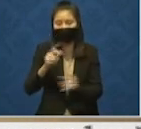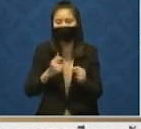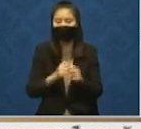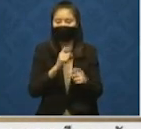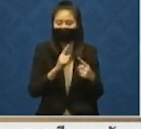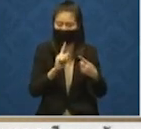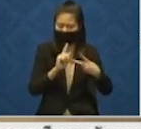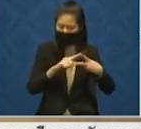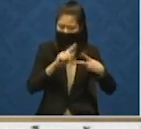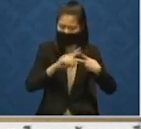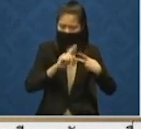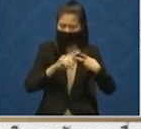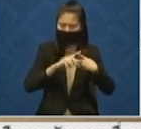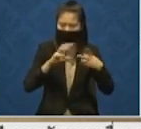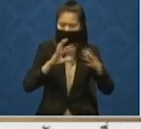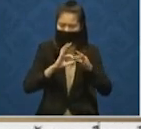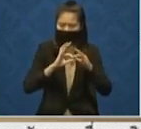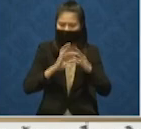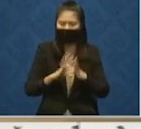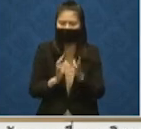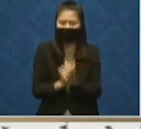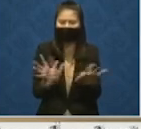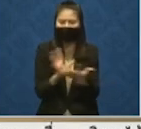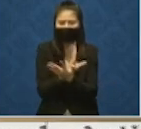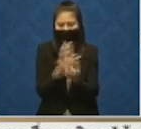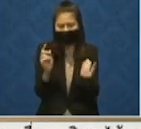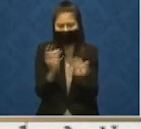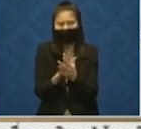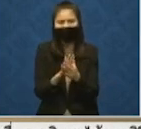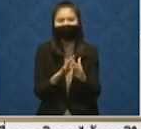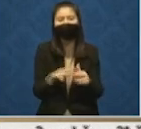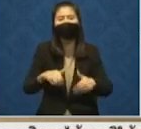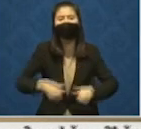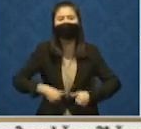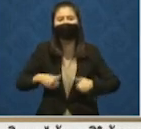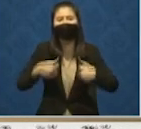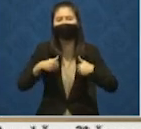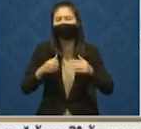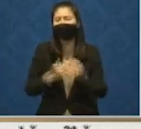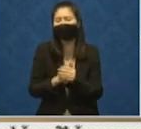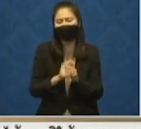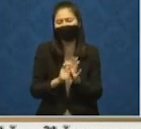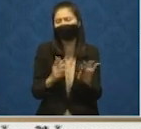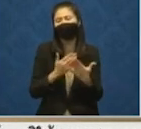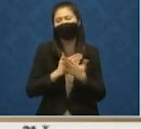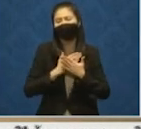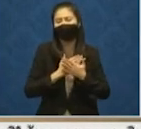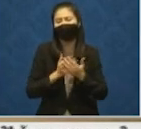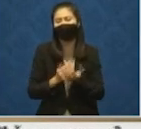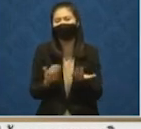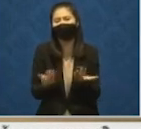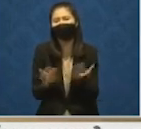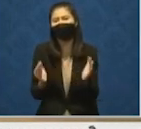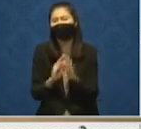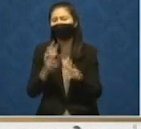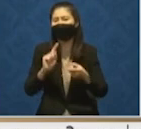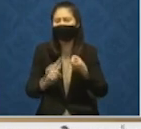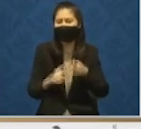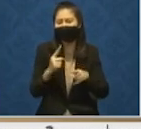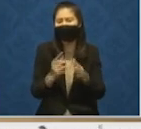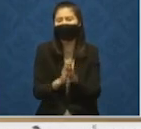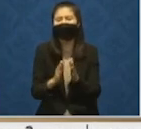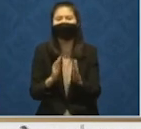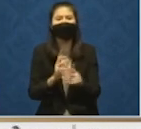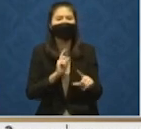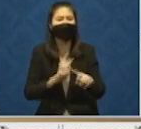มาลาแต่ว่าส่งจดหมายมาลาคุณชัวร์อย่างที่ให้สัมภาษณ์เรื่องมันมีแค่นี้นะคะทีนี้คุณอิสระก็พยายามช้าๆว่าจุด